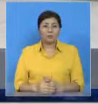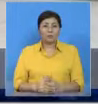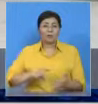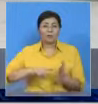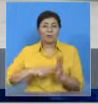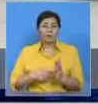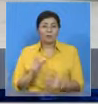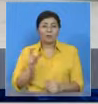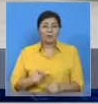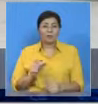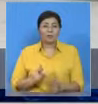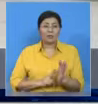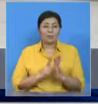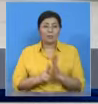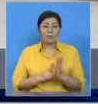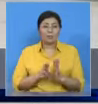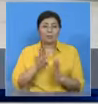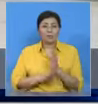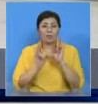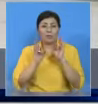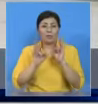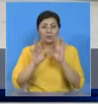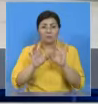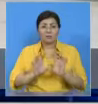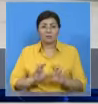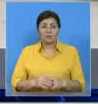жолоочулар поезддар менен заңсыз, яны